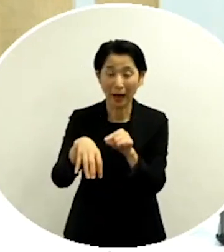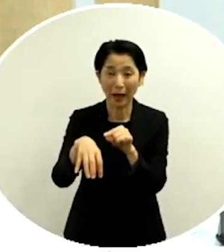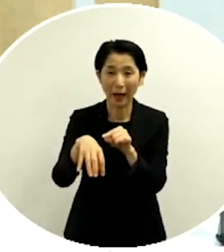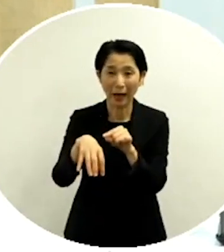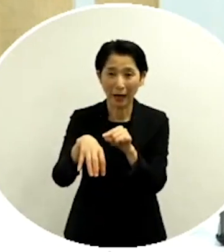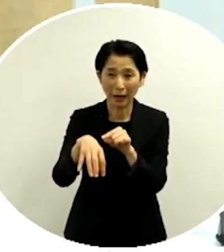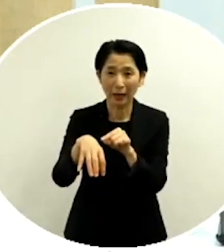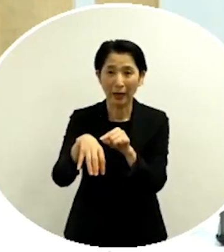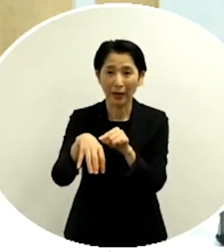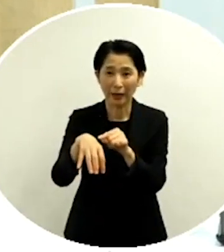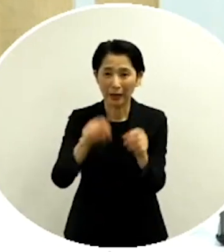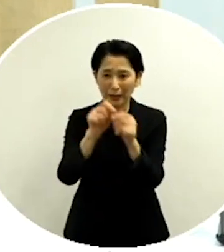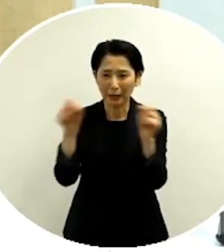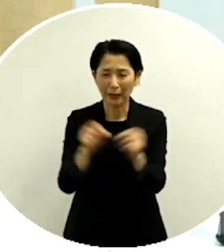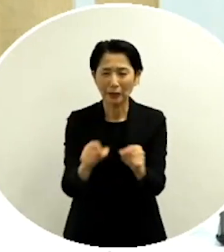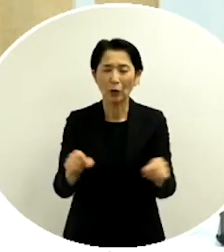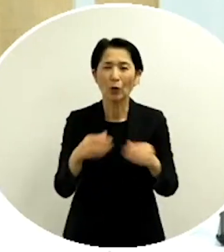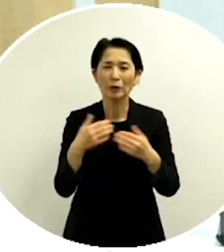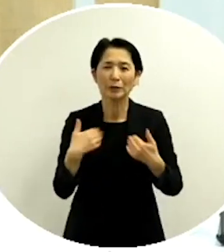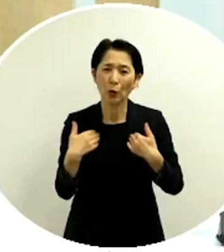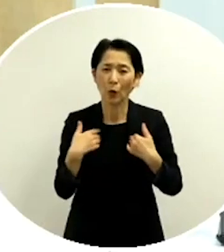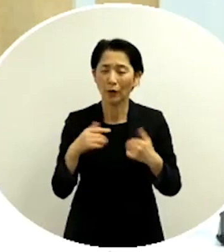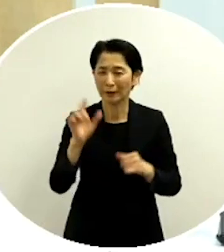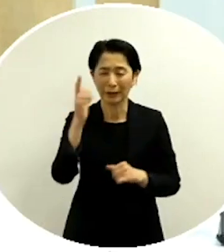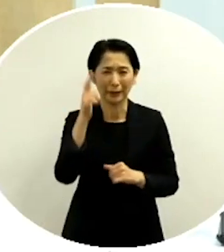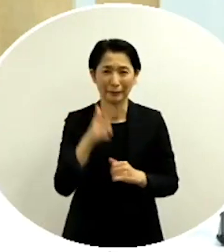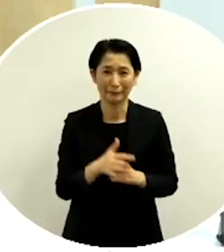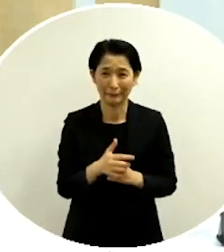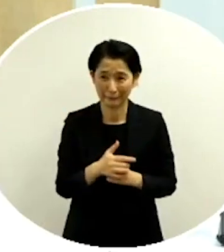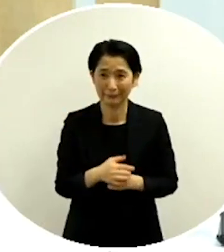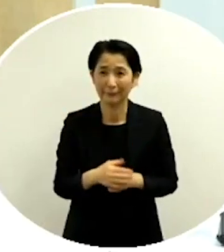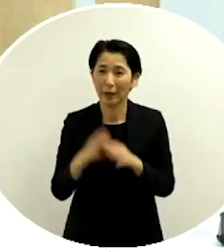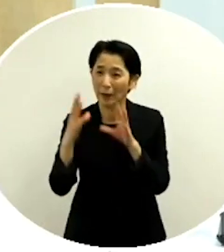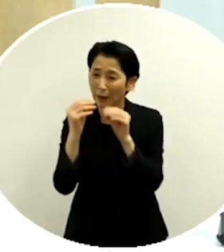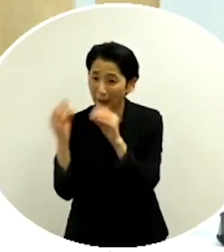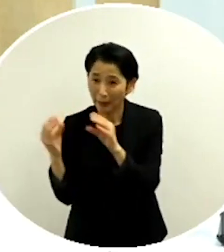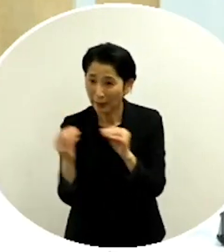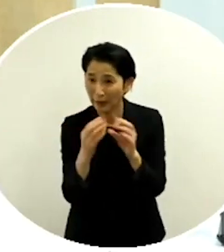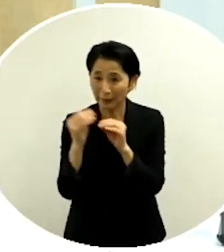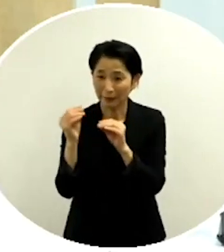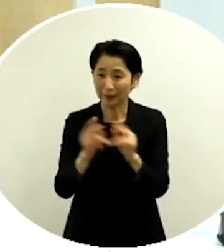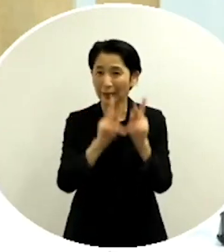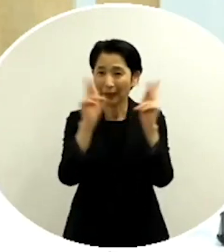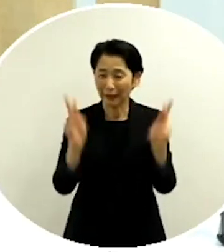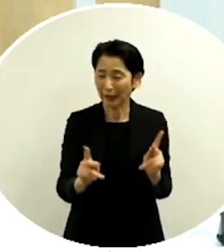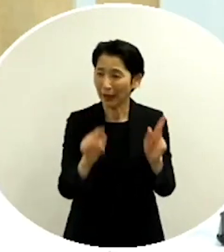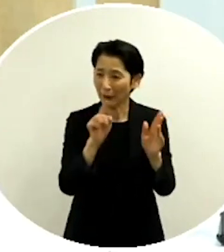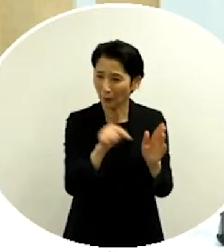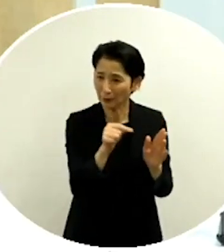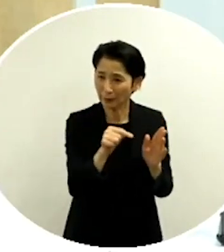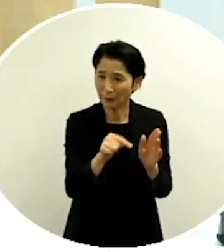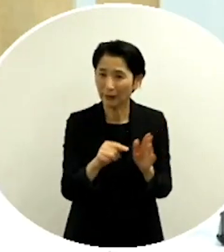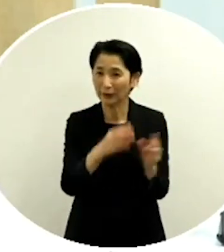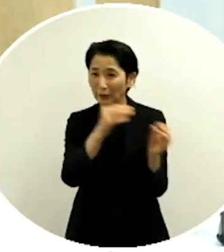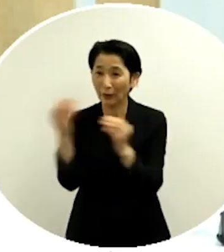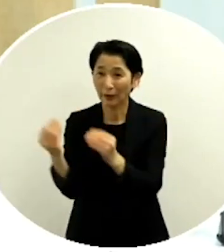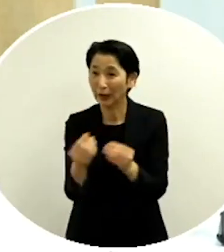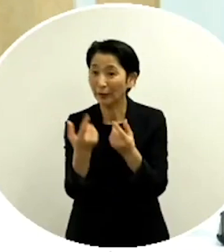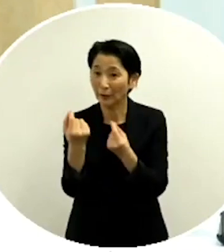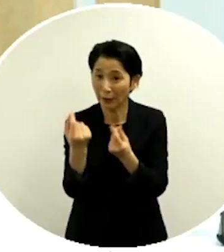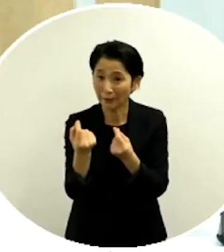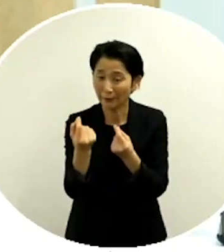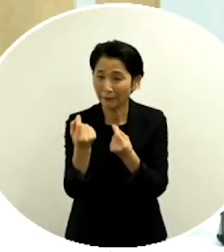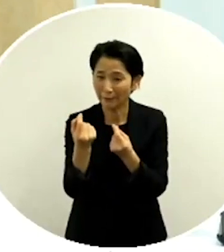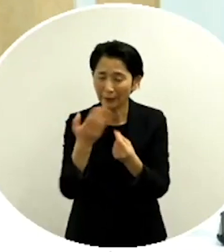別に何かこう結論栄養というようなものでなくてもいいと思うんですみんなで課題を共有してこういったことがあるよねってそこから